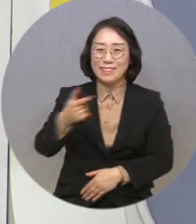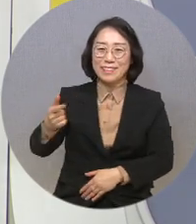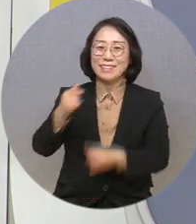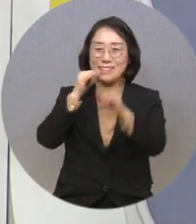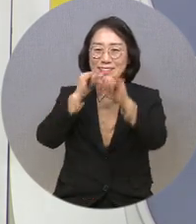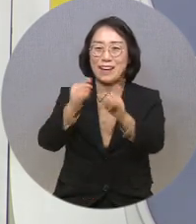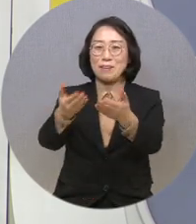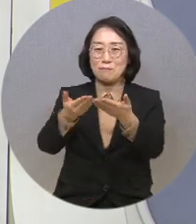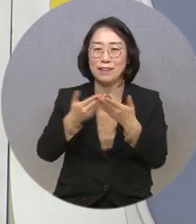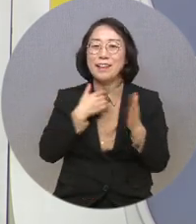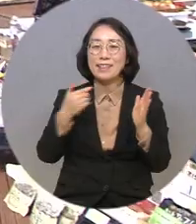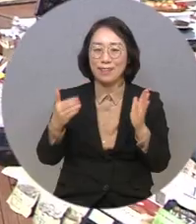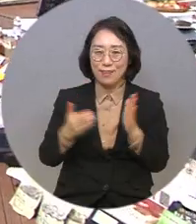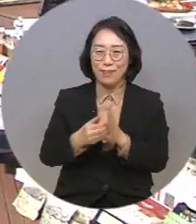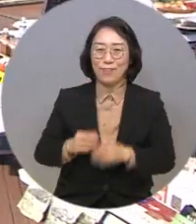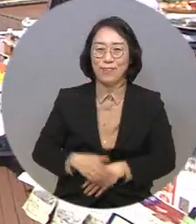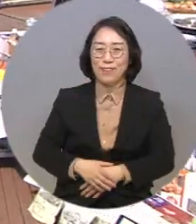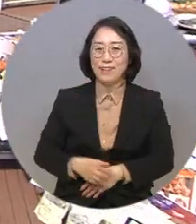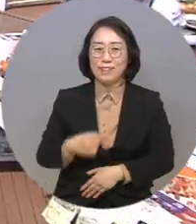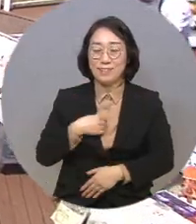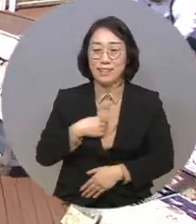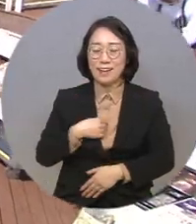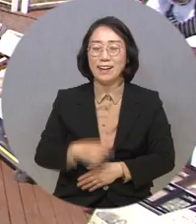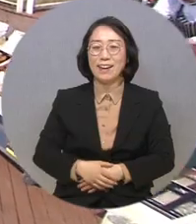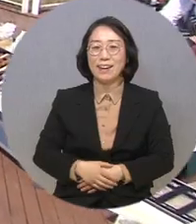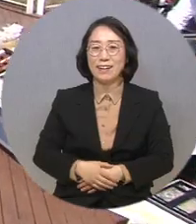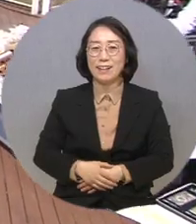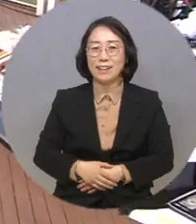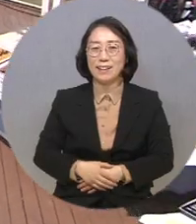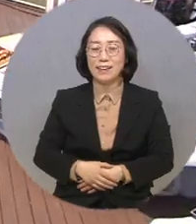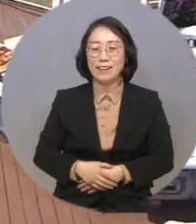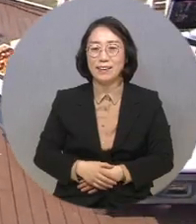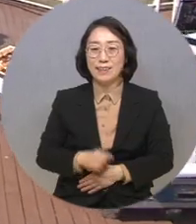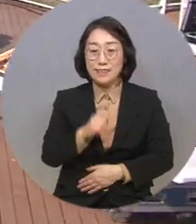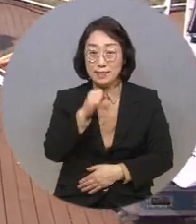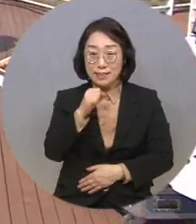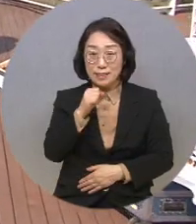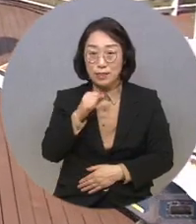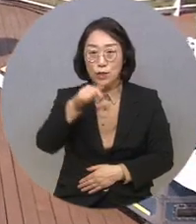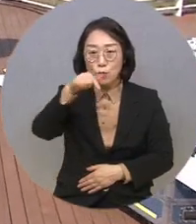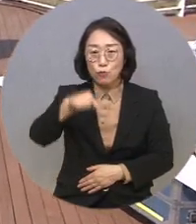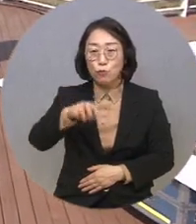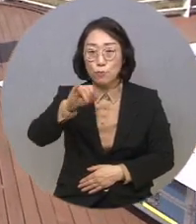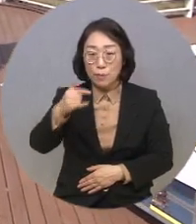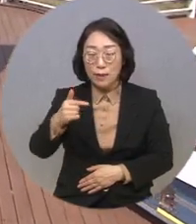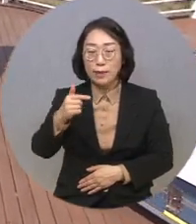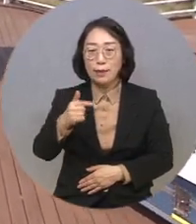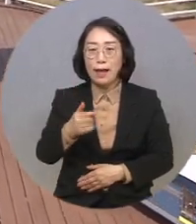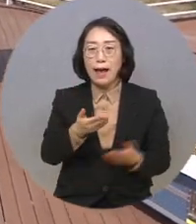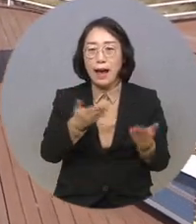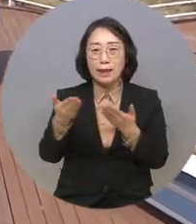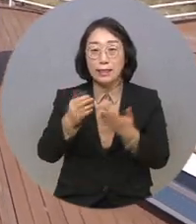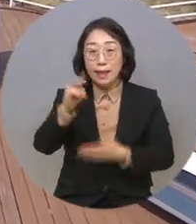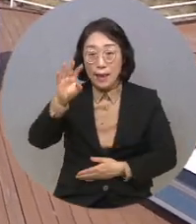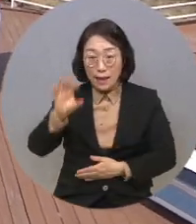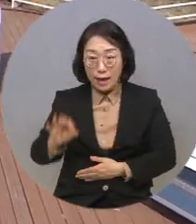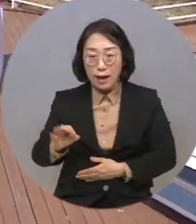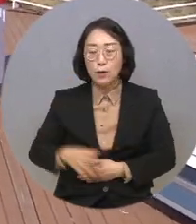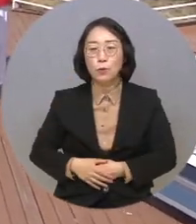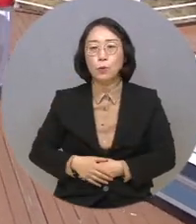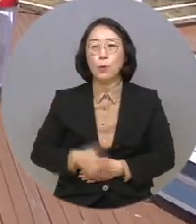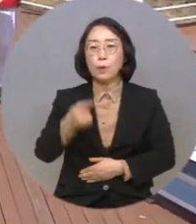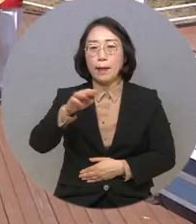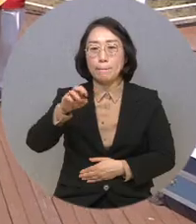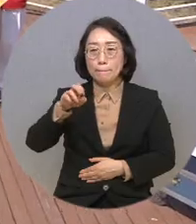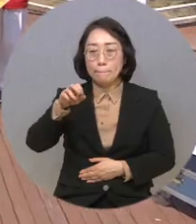상입니다. 왜냐하면 저희가 진행하고 있는 국민안내양 TV와 전남도청에서 운영하는 이 남도장터가 같이